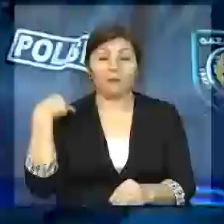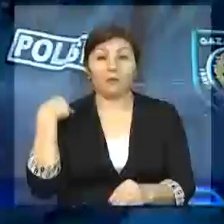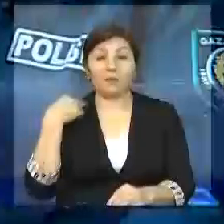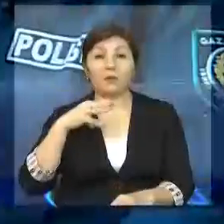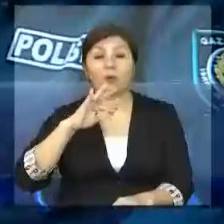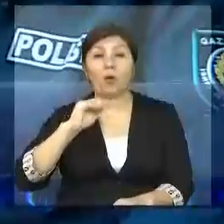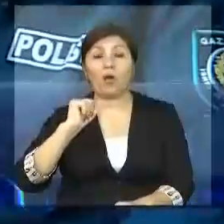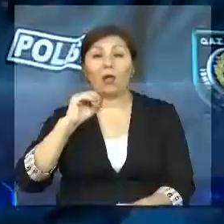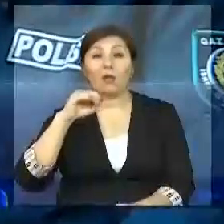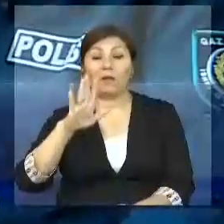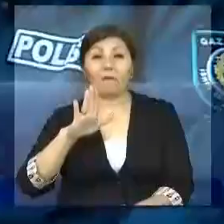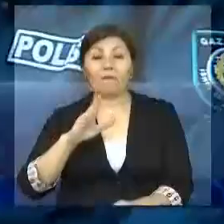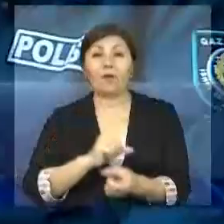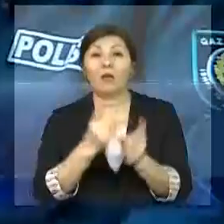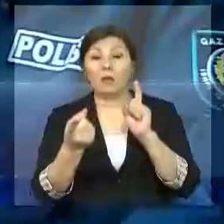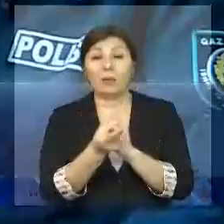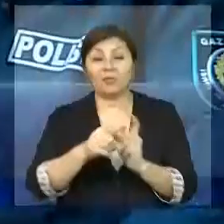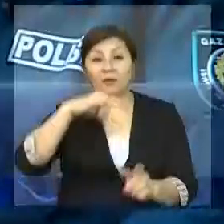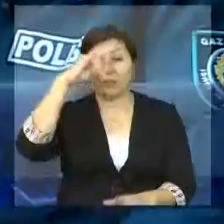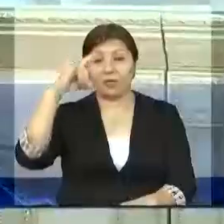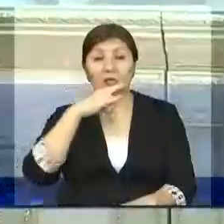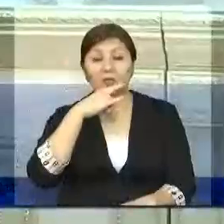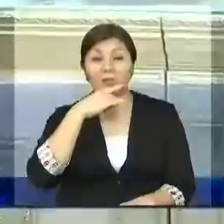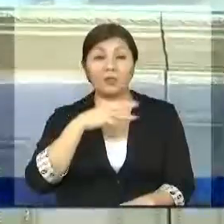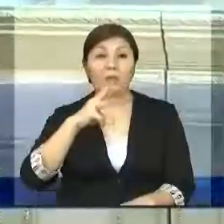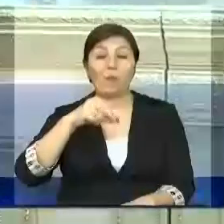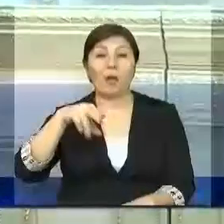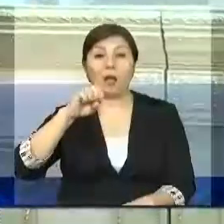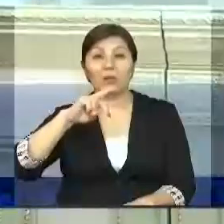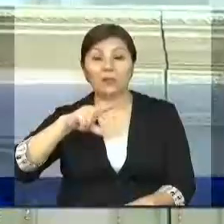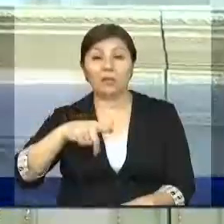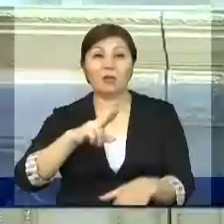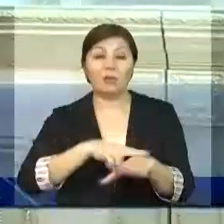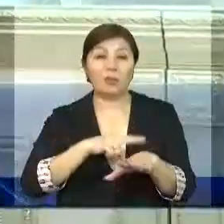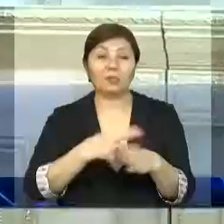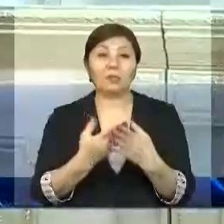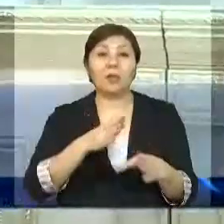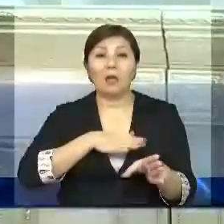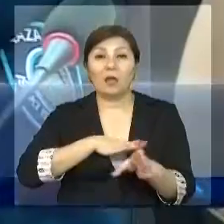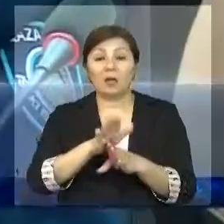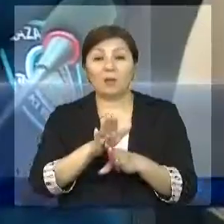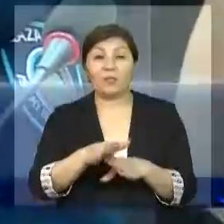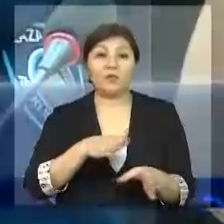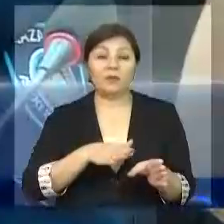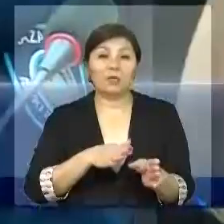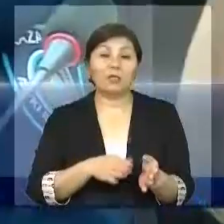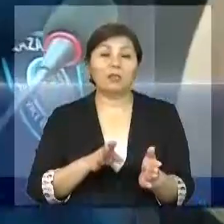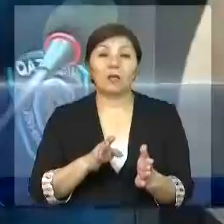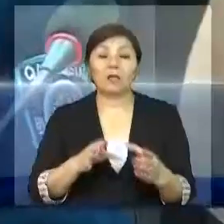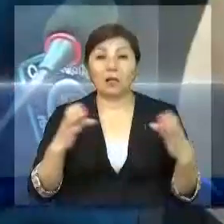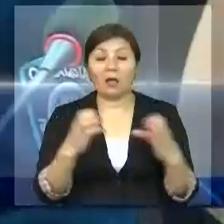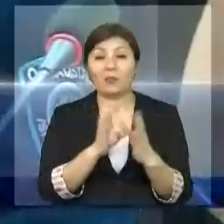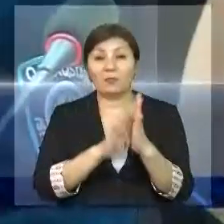касум жумар та Тукаева по переходу на казахстанскую версию модель полиции а также реализацию концепцию обеспечения общественной